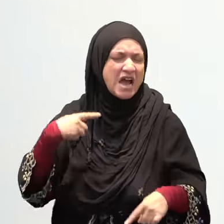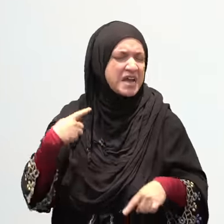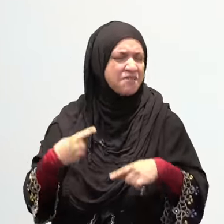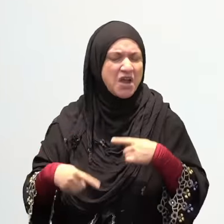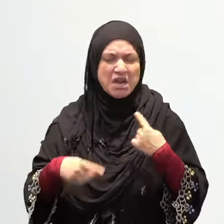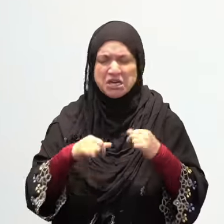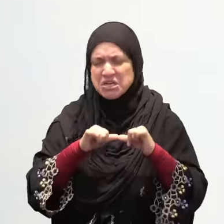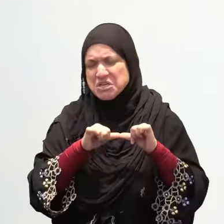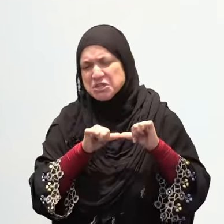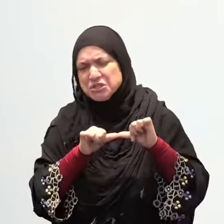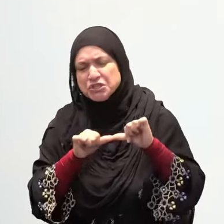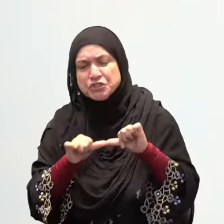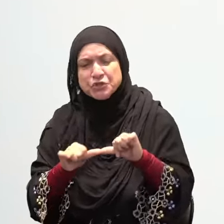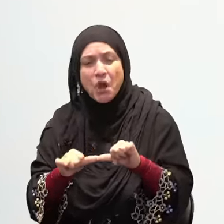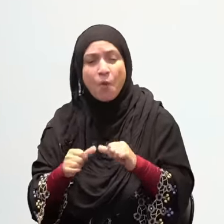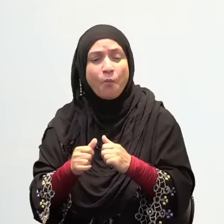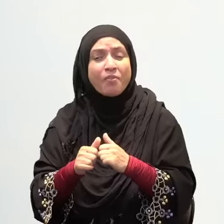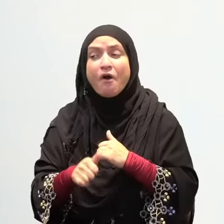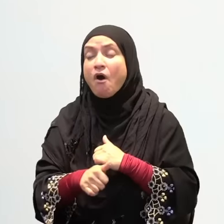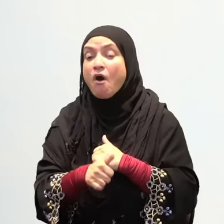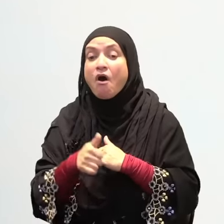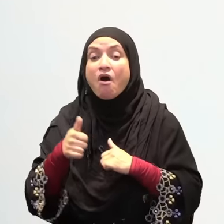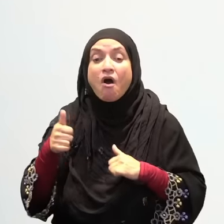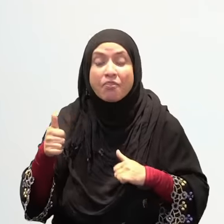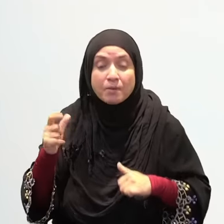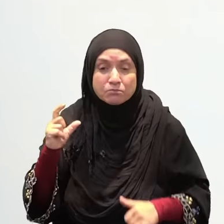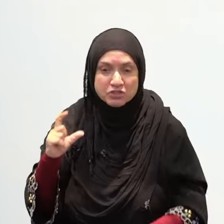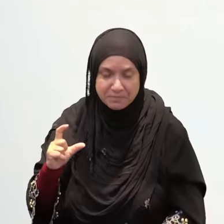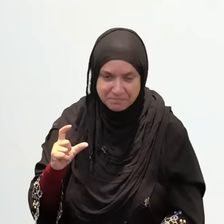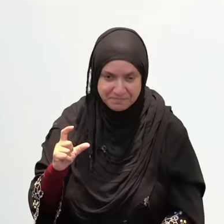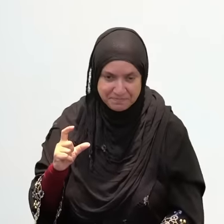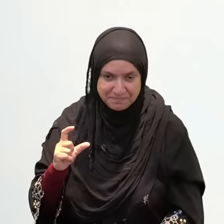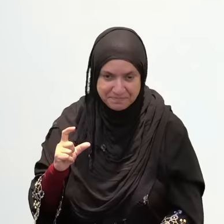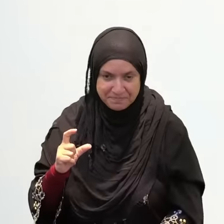يَوْمَ بَدْرِ. Do you know that he missed the Battle of